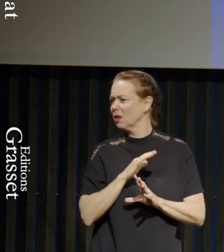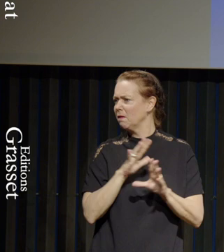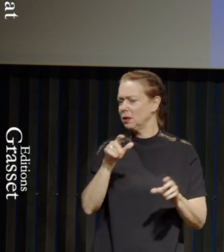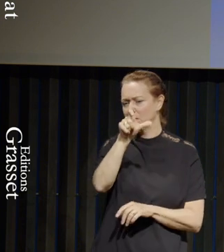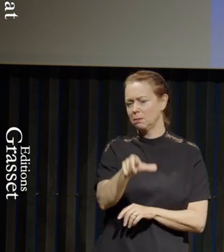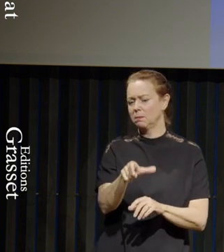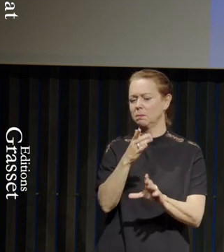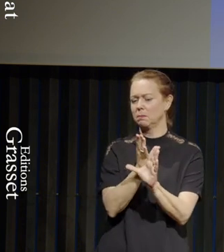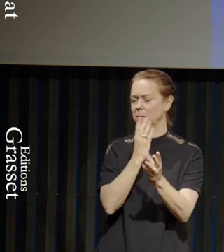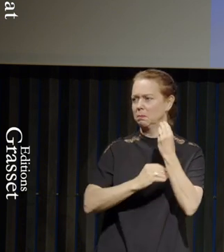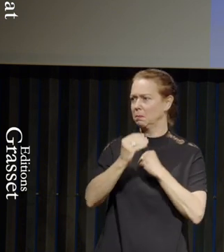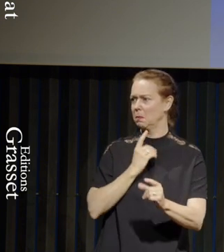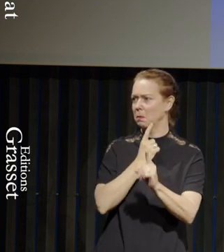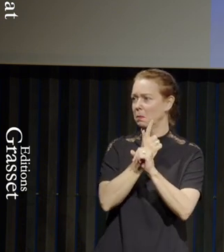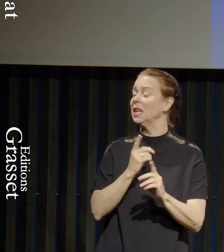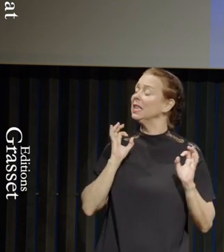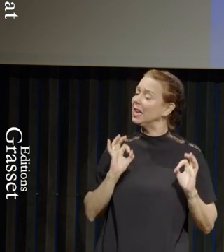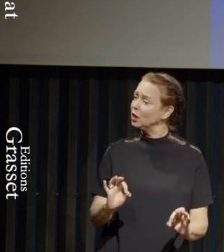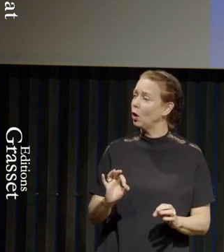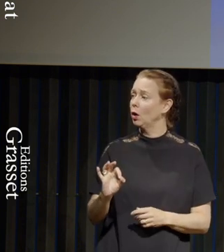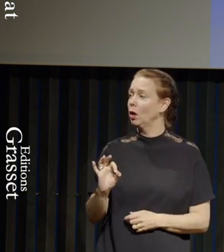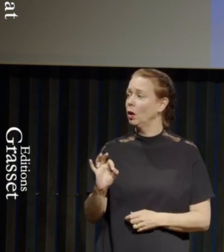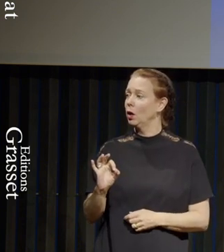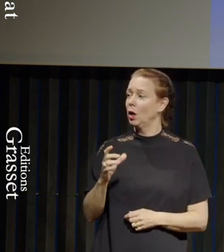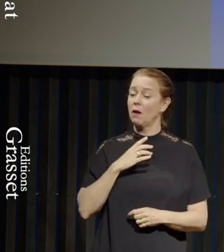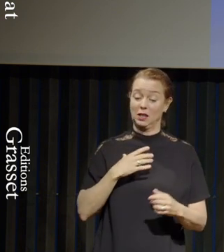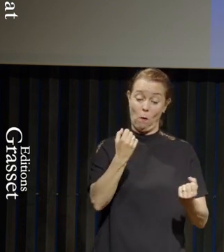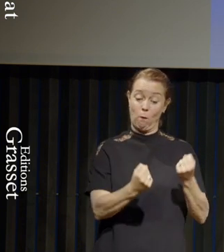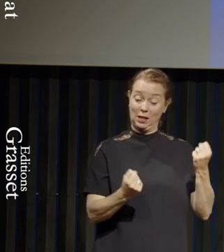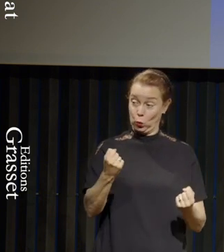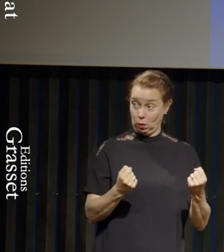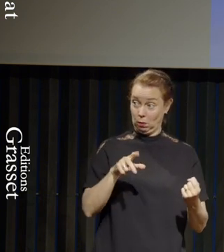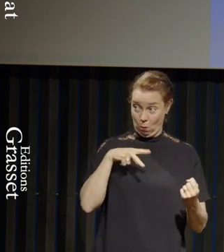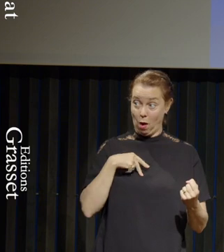cette psychothérapeute. Et d'ailleurs, docteur, j'ai retiré les rétroviseurs de ma voiture. »